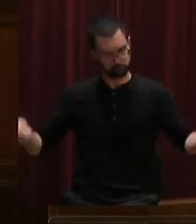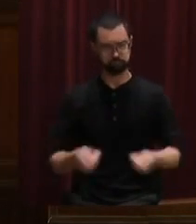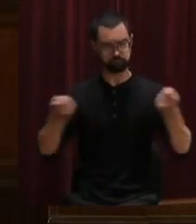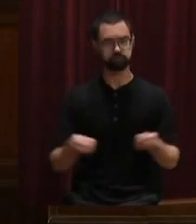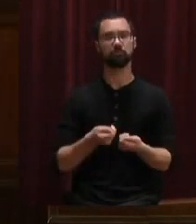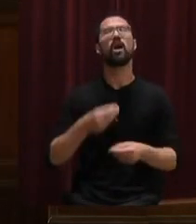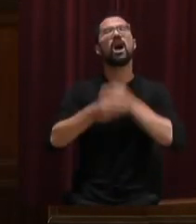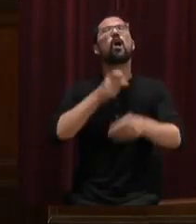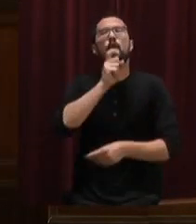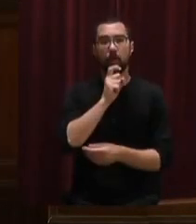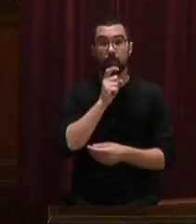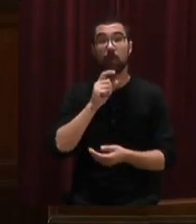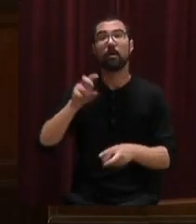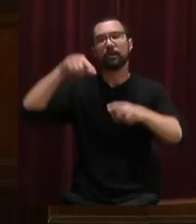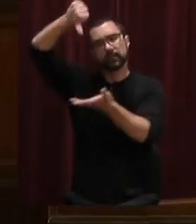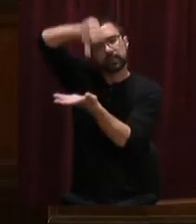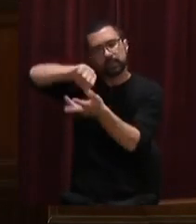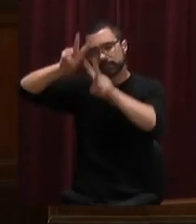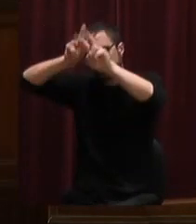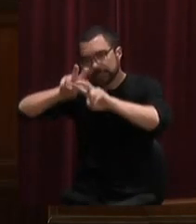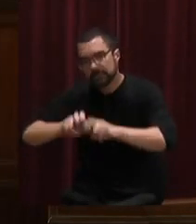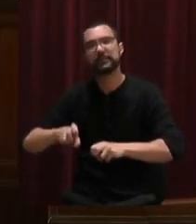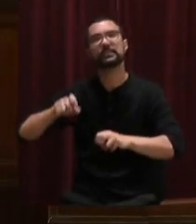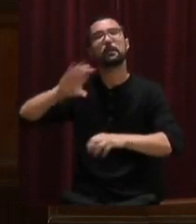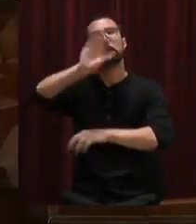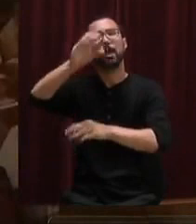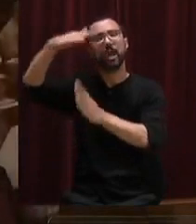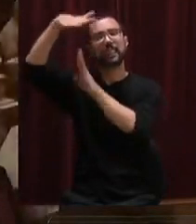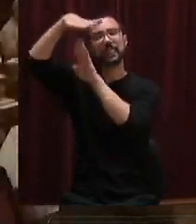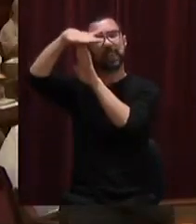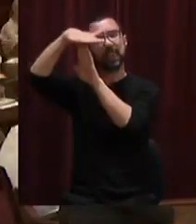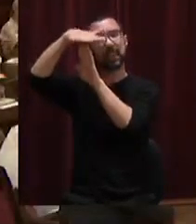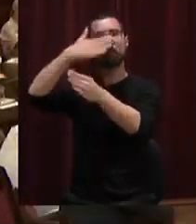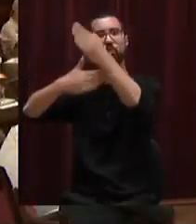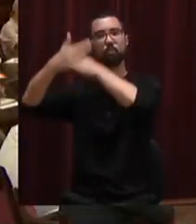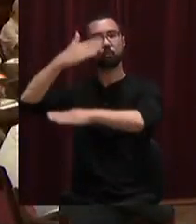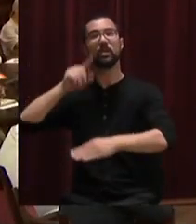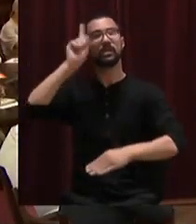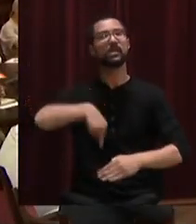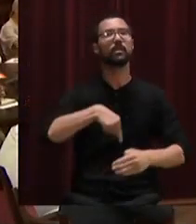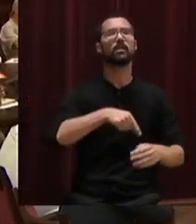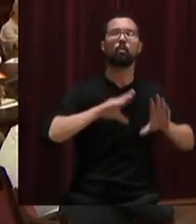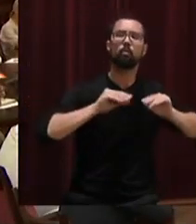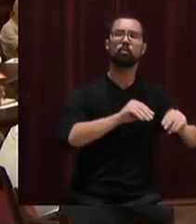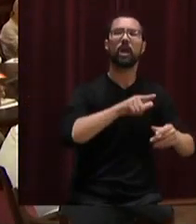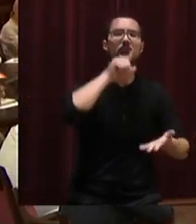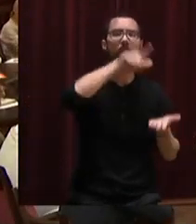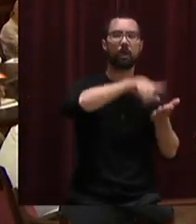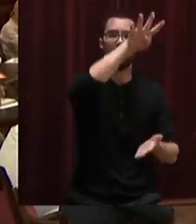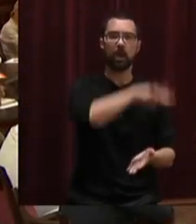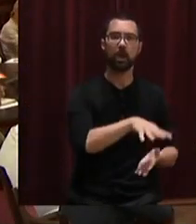amb projectes com el del Centre de Recerca de la Menorca Talaiòtica o amb accions per promocionar l'ús de la llengua catalana en l'àmbit